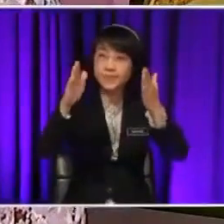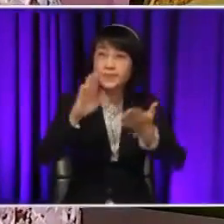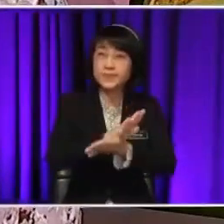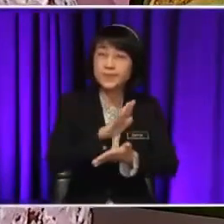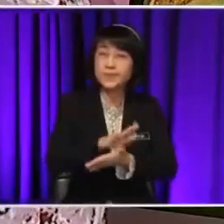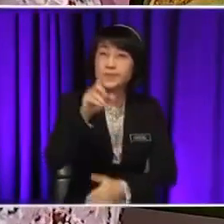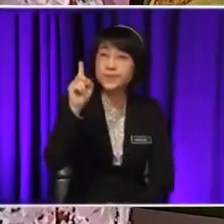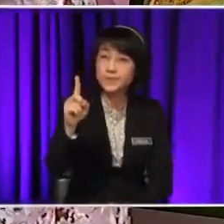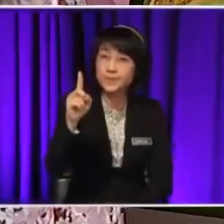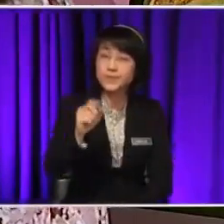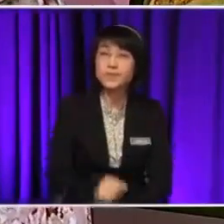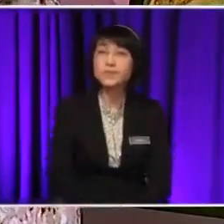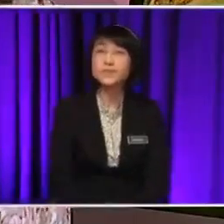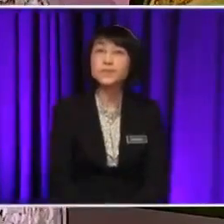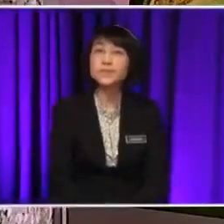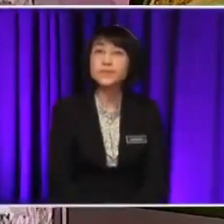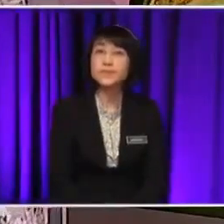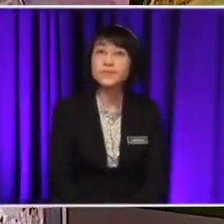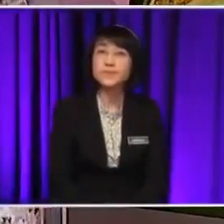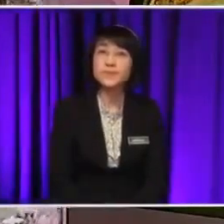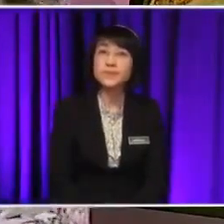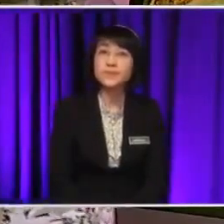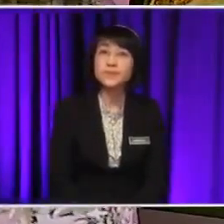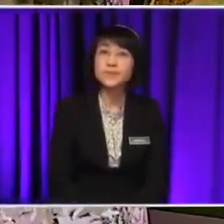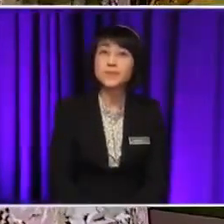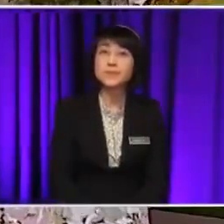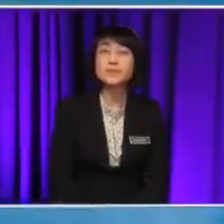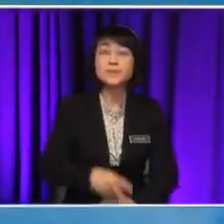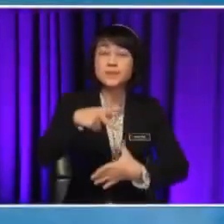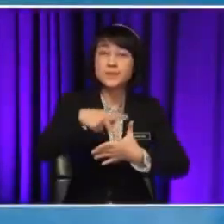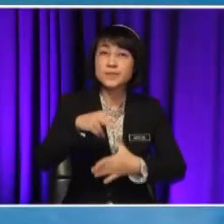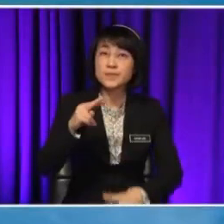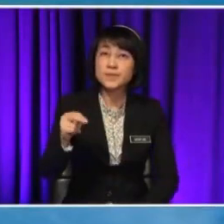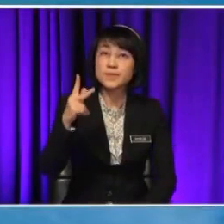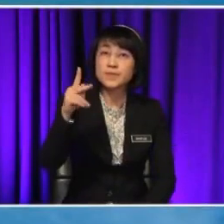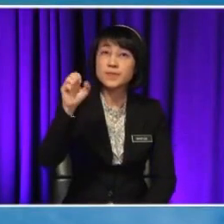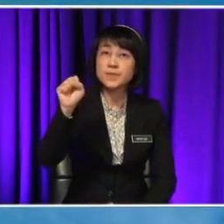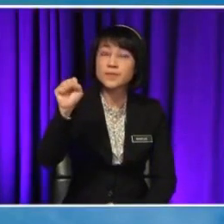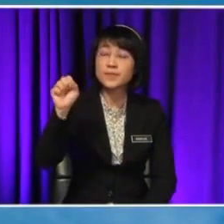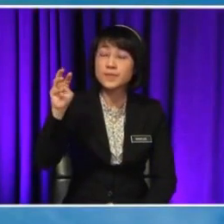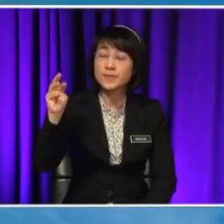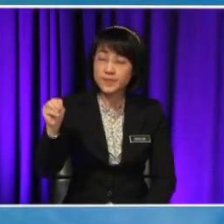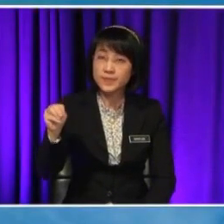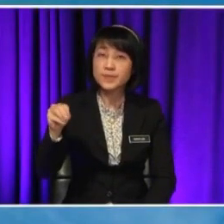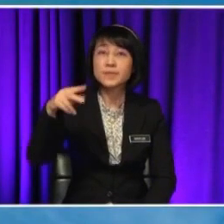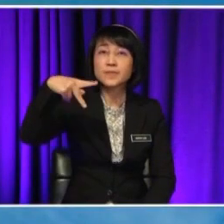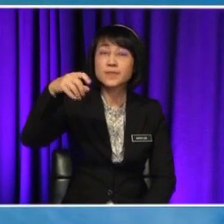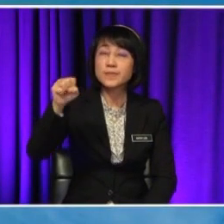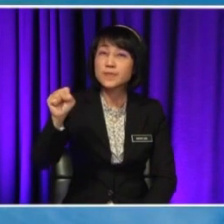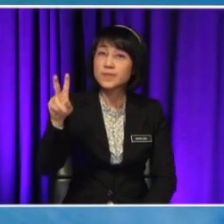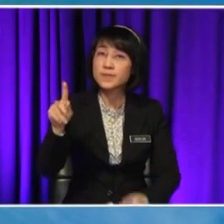teruskan lagi. Silakan cikgu. Okey, ini adalah kandungan KSSM PSV tingkatan 4 dan 5. Okey, yang mana